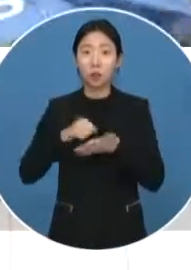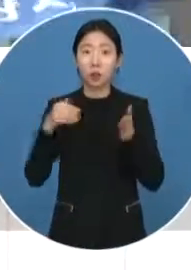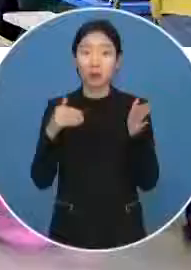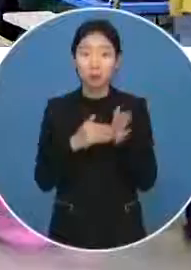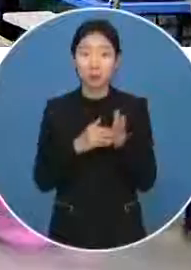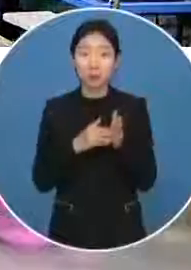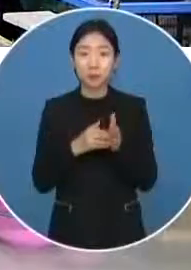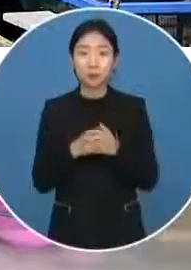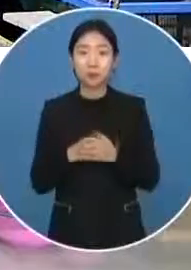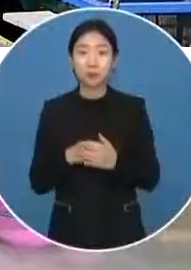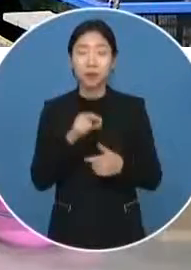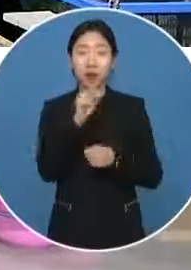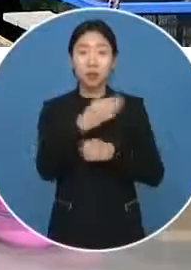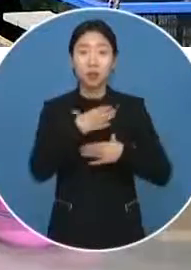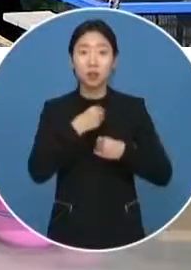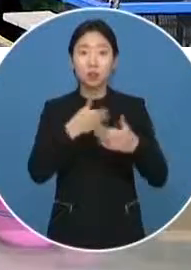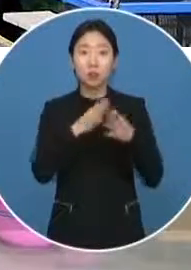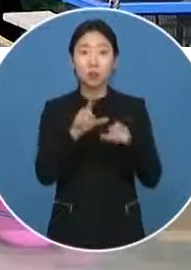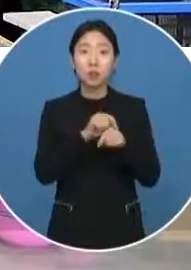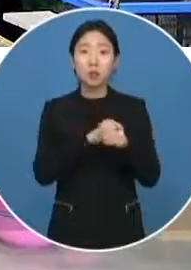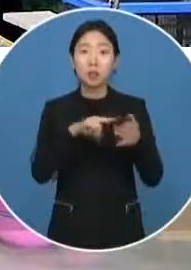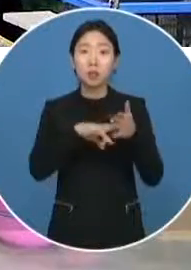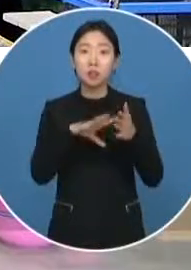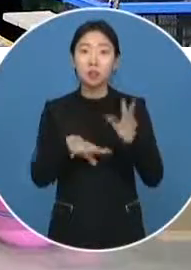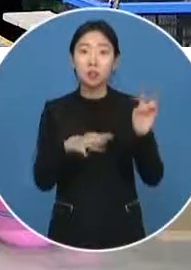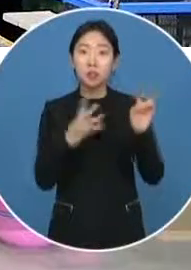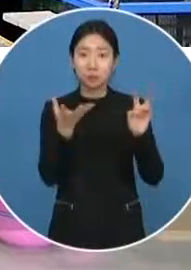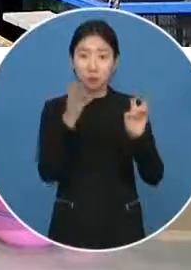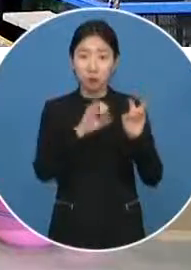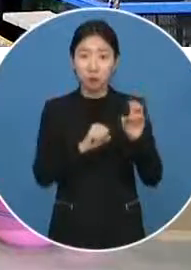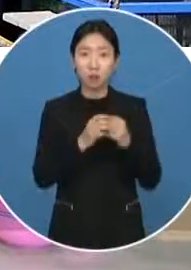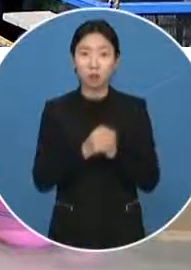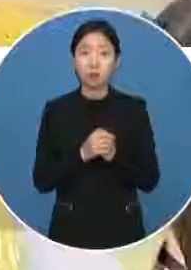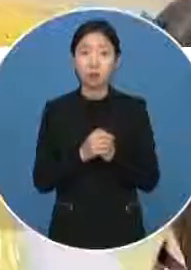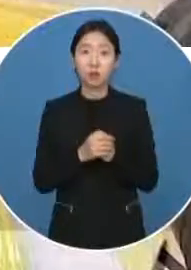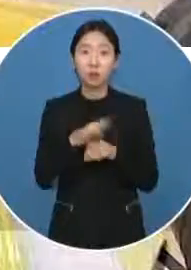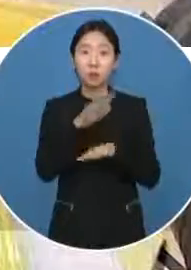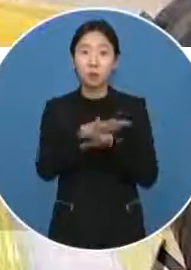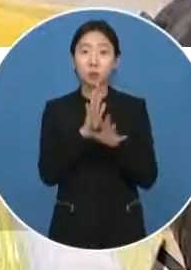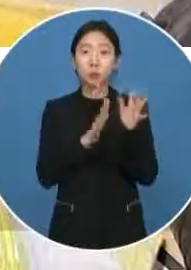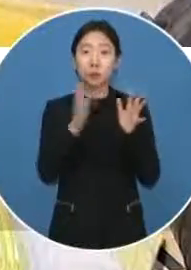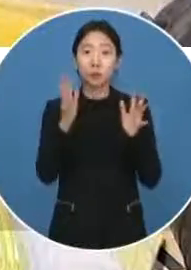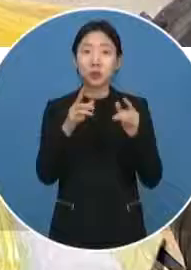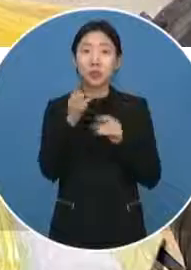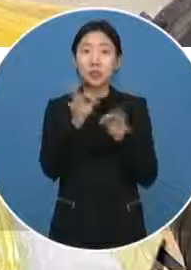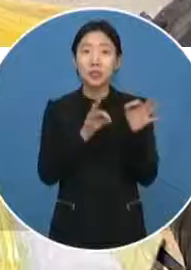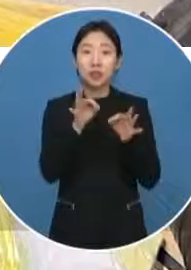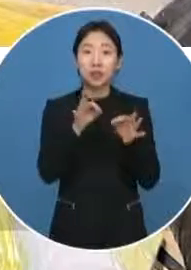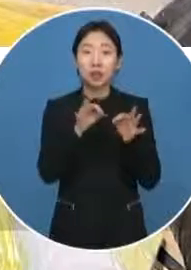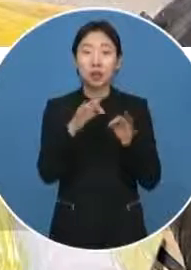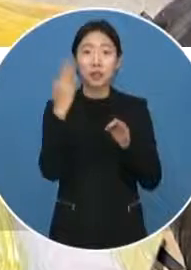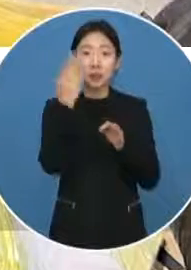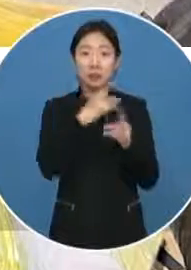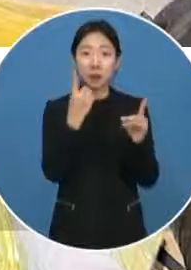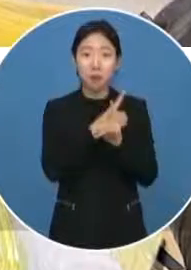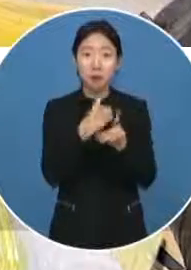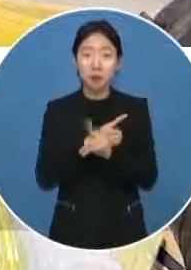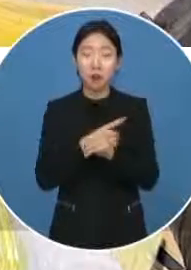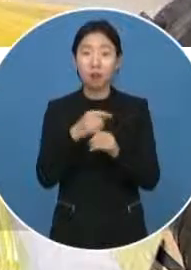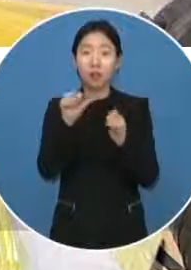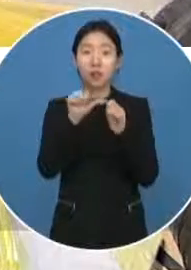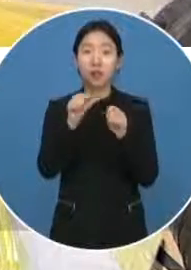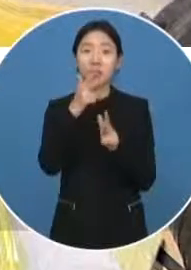했습니다 추가 확보한 행정안전부 특별교부세 는 20억원으로 농수산물도매시장 환경개선 사업 등